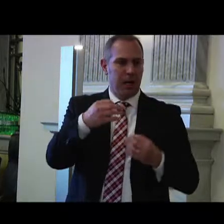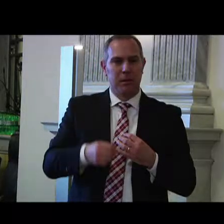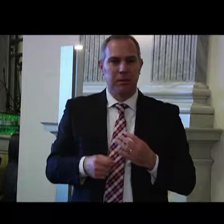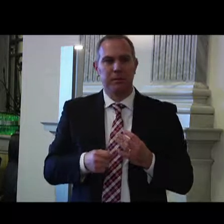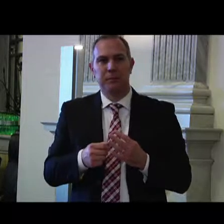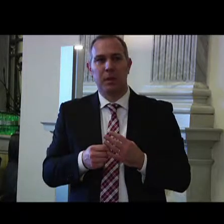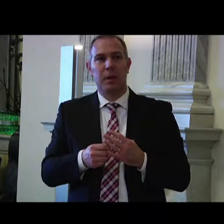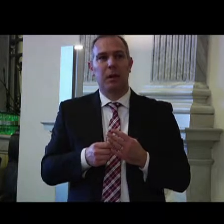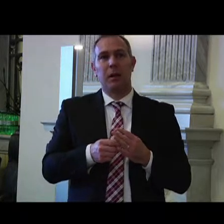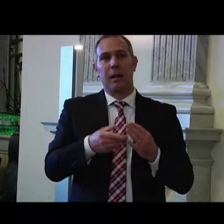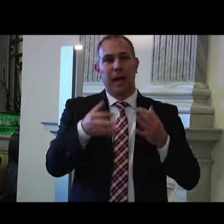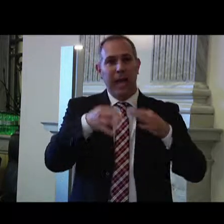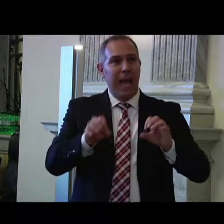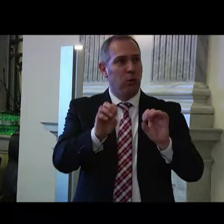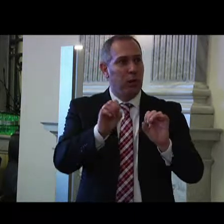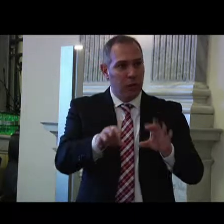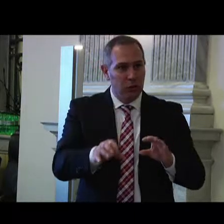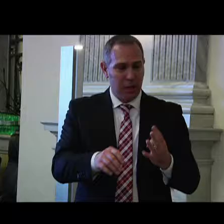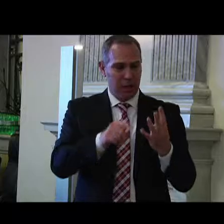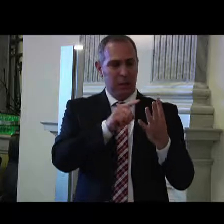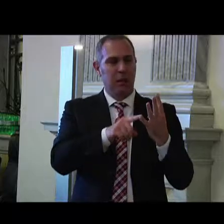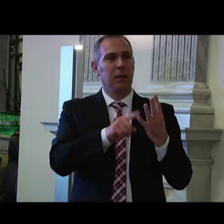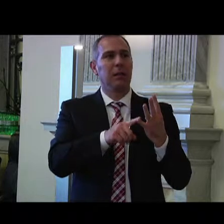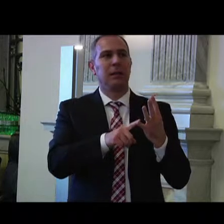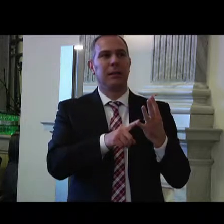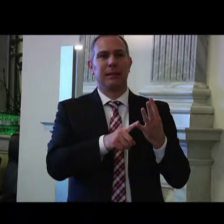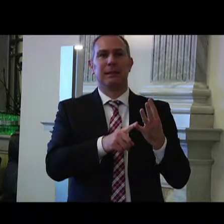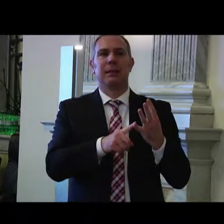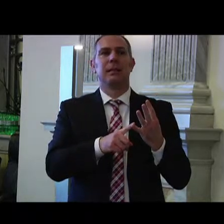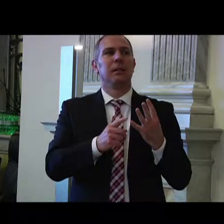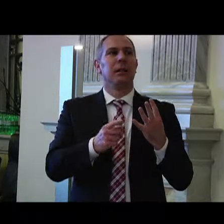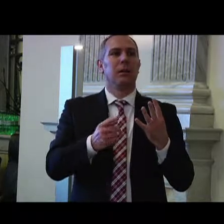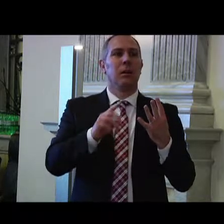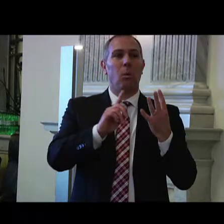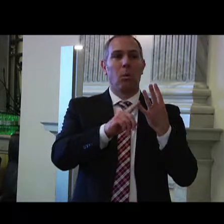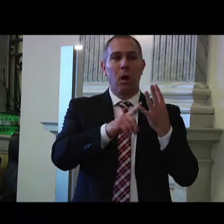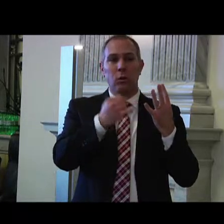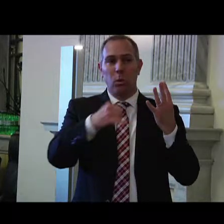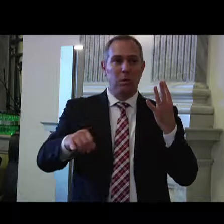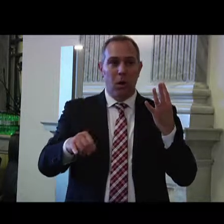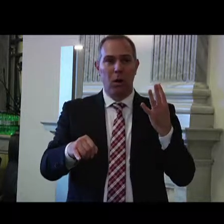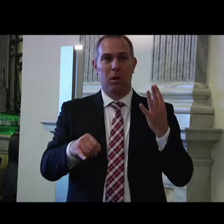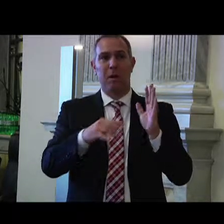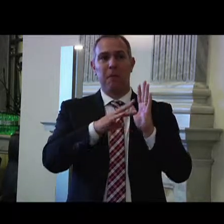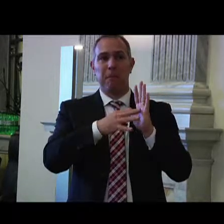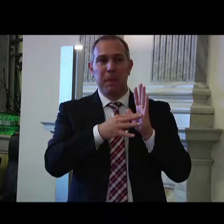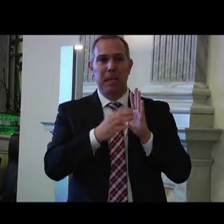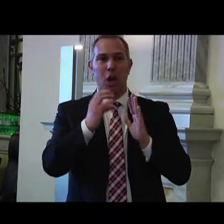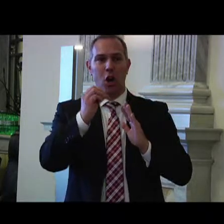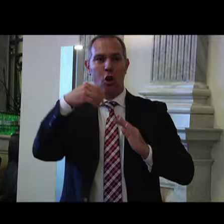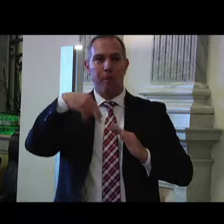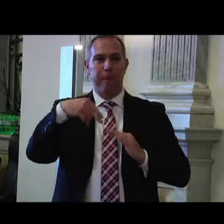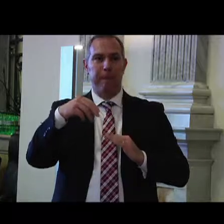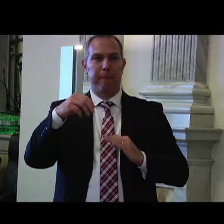video educational per il modulo 3 sulla rilevazione dell'accessibilità delle strutture, e l'ultimo modulo, media compositing, che riguarda